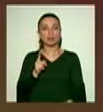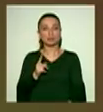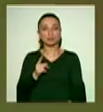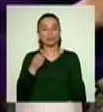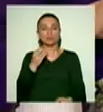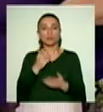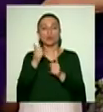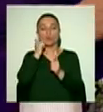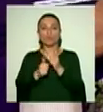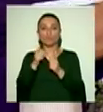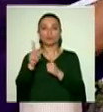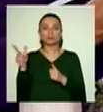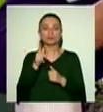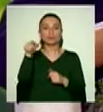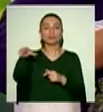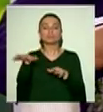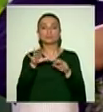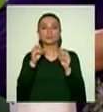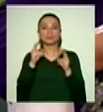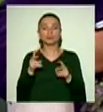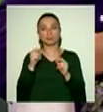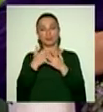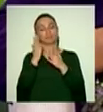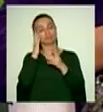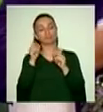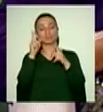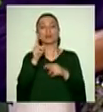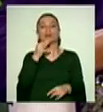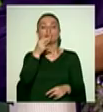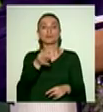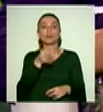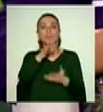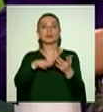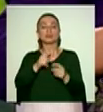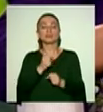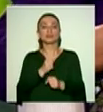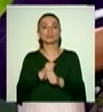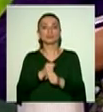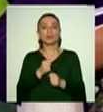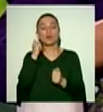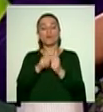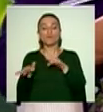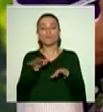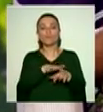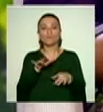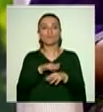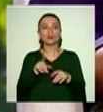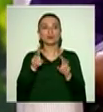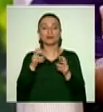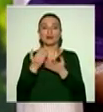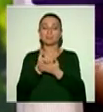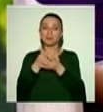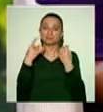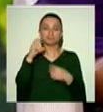ეს გასაგებია, მაგრამ აი ამის მიღმა ხო არის ყოველდღიურობა, აი ამ ყოველდღიურობაში როგორ იყო, აი იღვიძებდა და რას გეუბნებოდათ. აი მე რას აკეთებდით, აი ძალიან